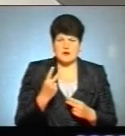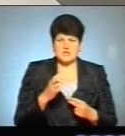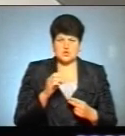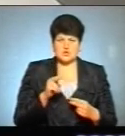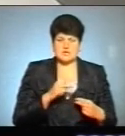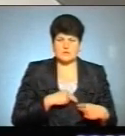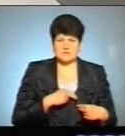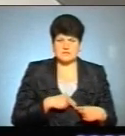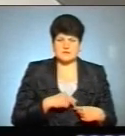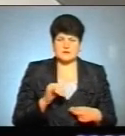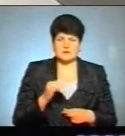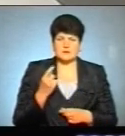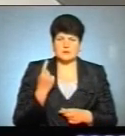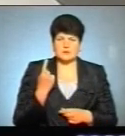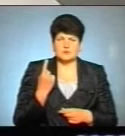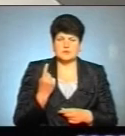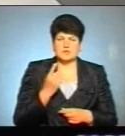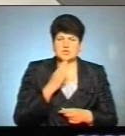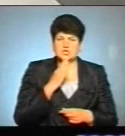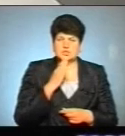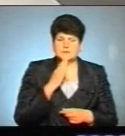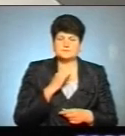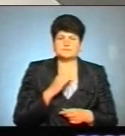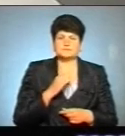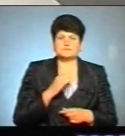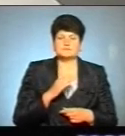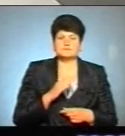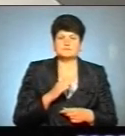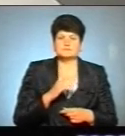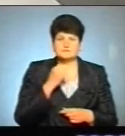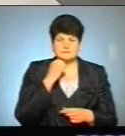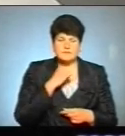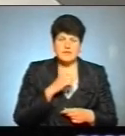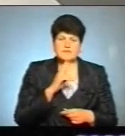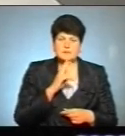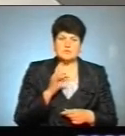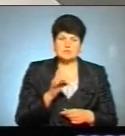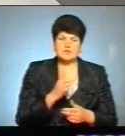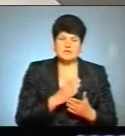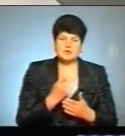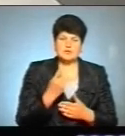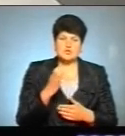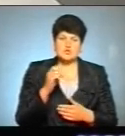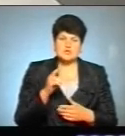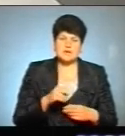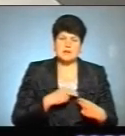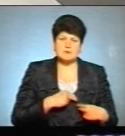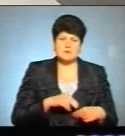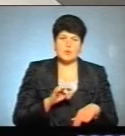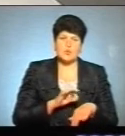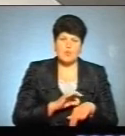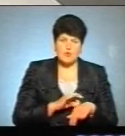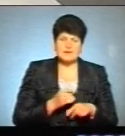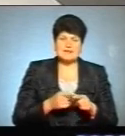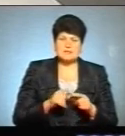і одна жіночка підопічна. І також в Кременецькому районі є один соціальний працівник хворі. Ці